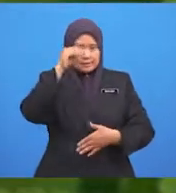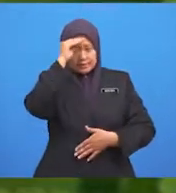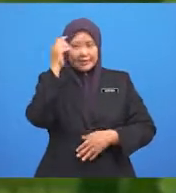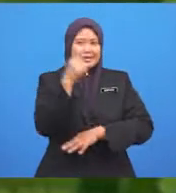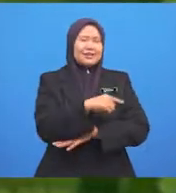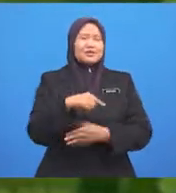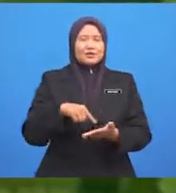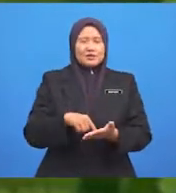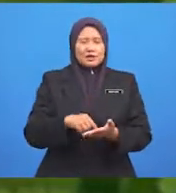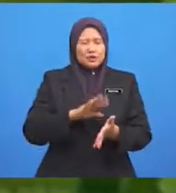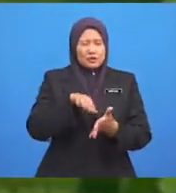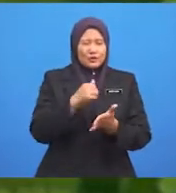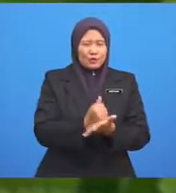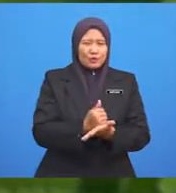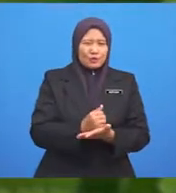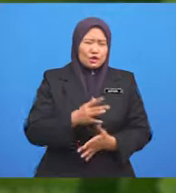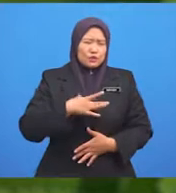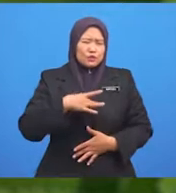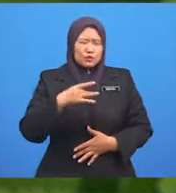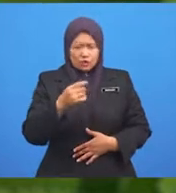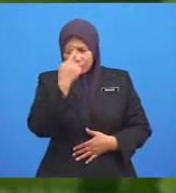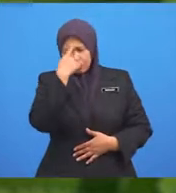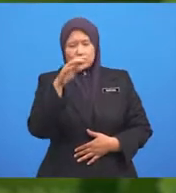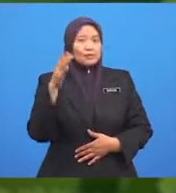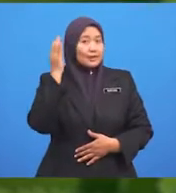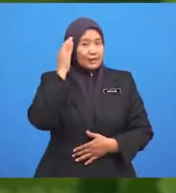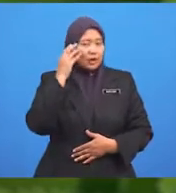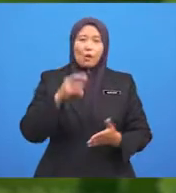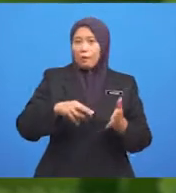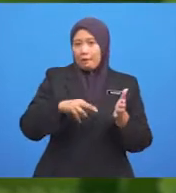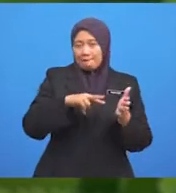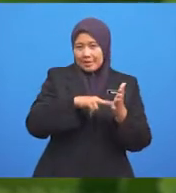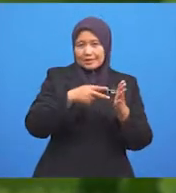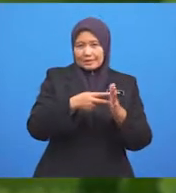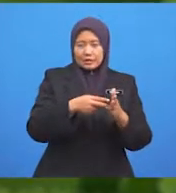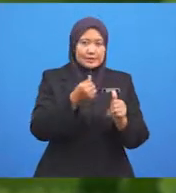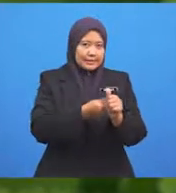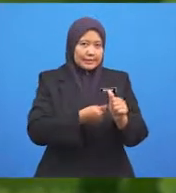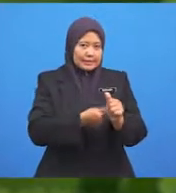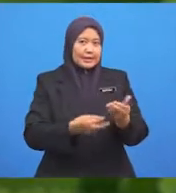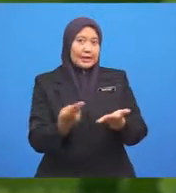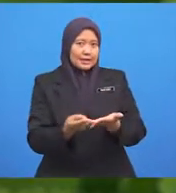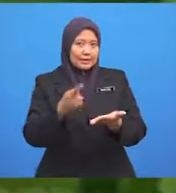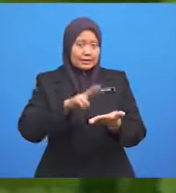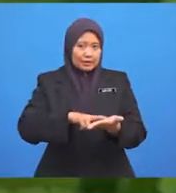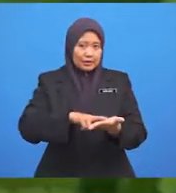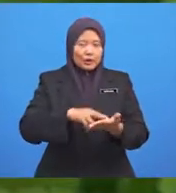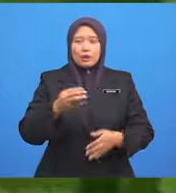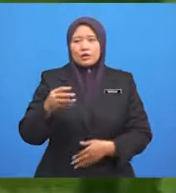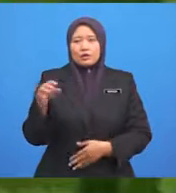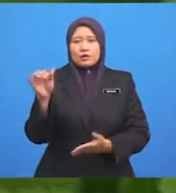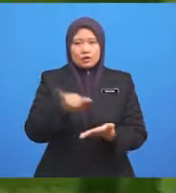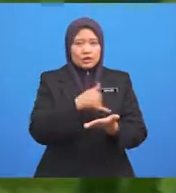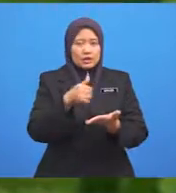pasti teruja untuk mengetahui maksud setiap rangkap syair pohon buluh yang ingin